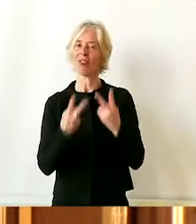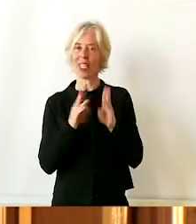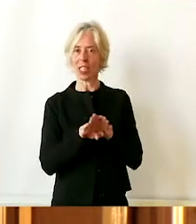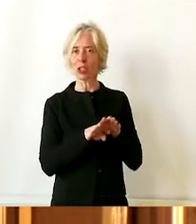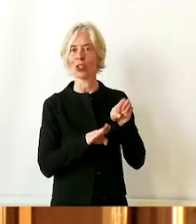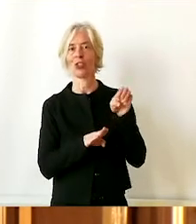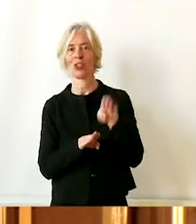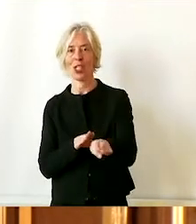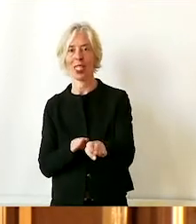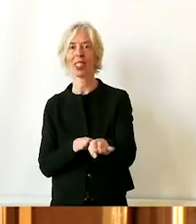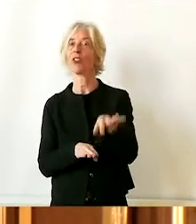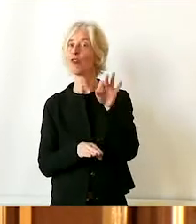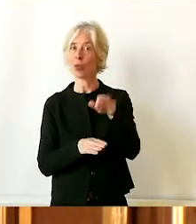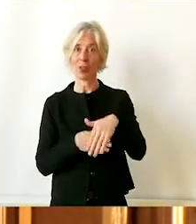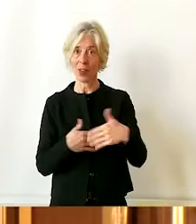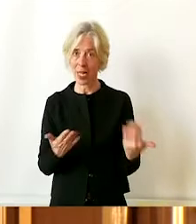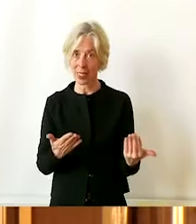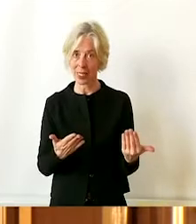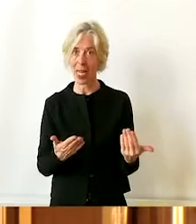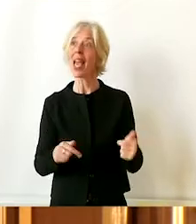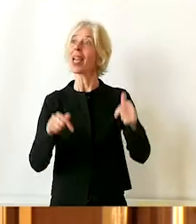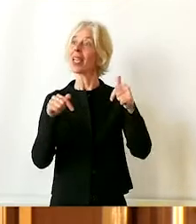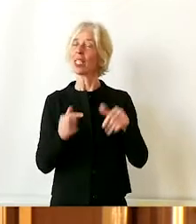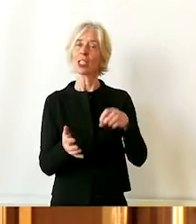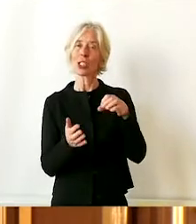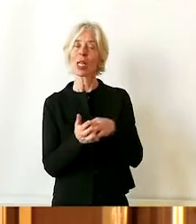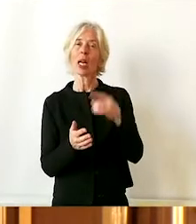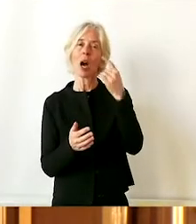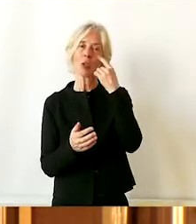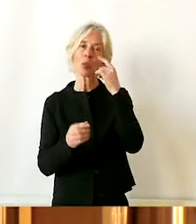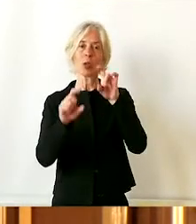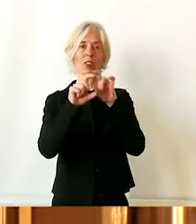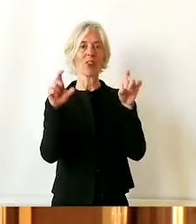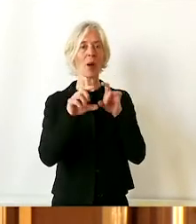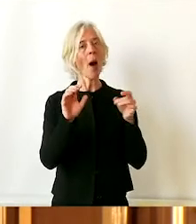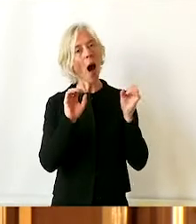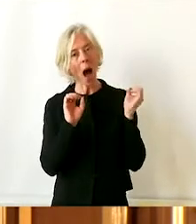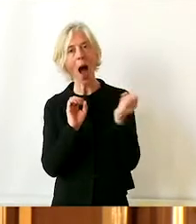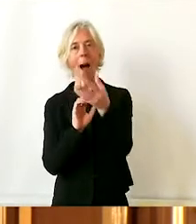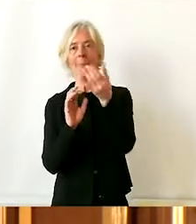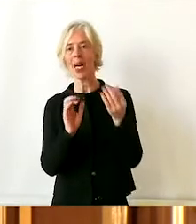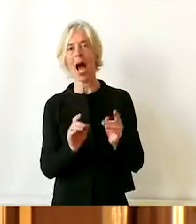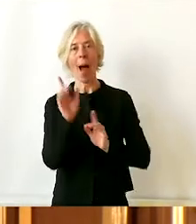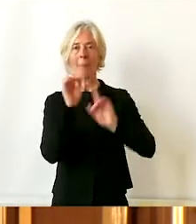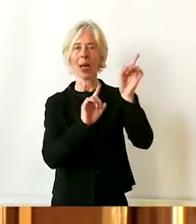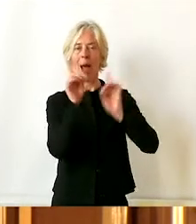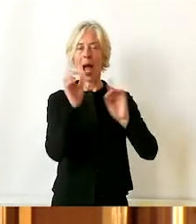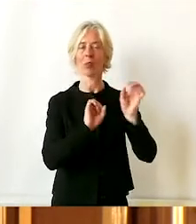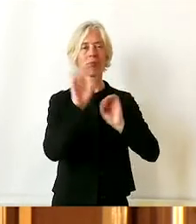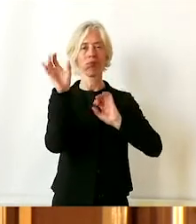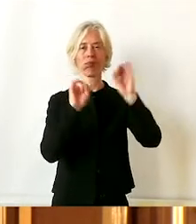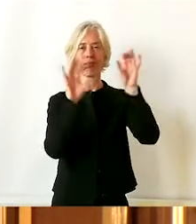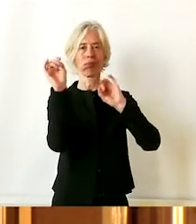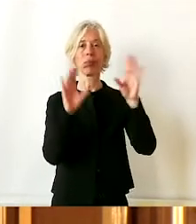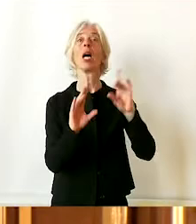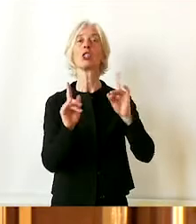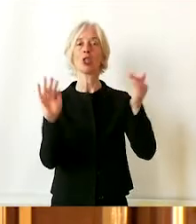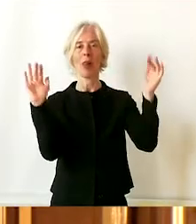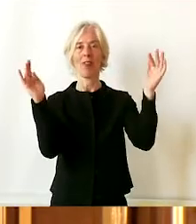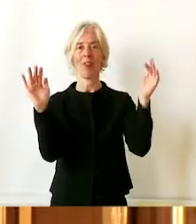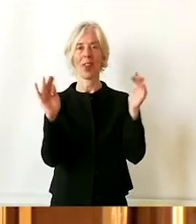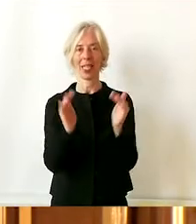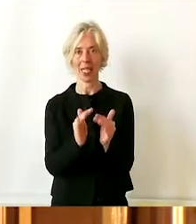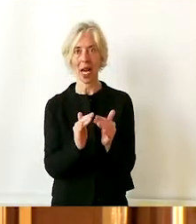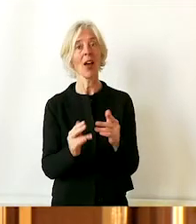lokale Emissionen vermieden werden, indem wir eben Unternehmen befähigen, mit neuen Herausforderungen bestmöglich umzugehen, wettbewerbsfähig zu